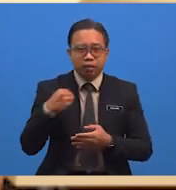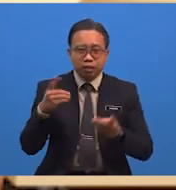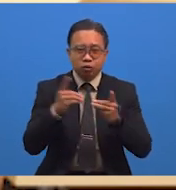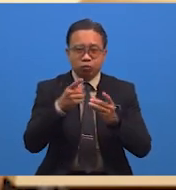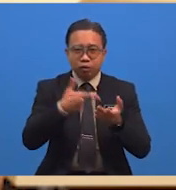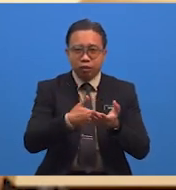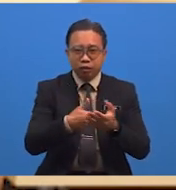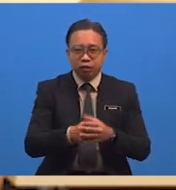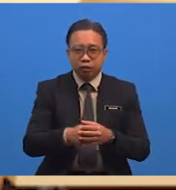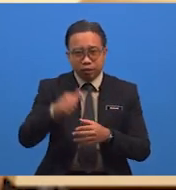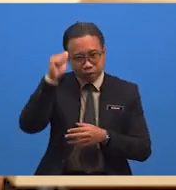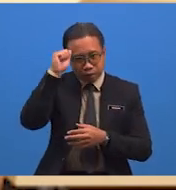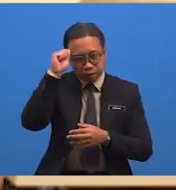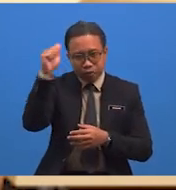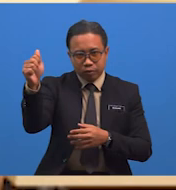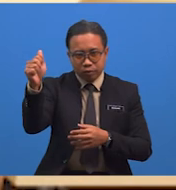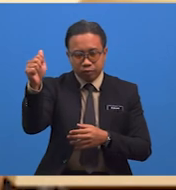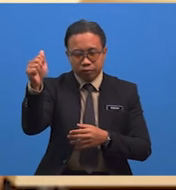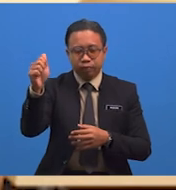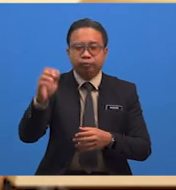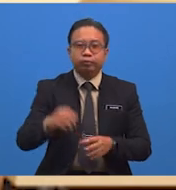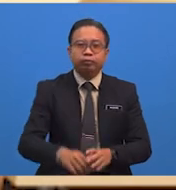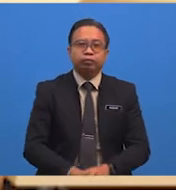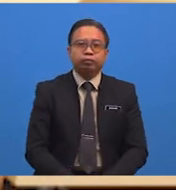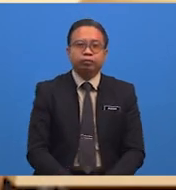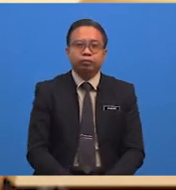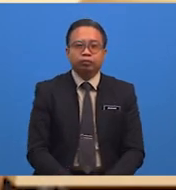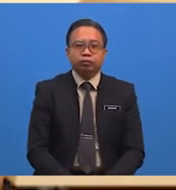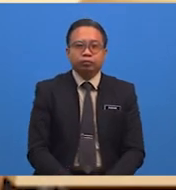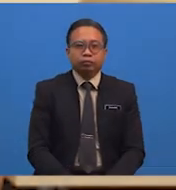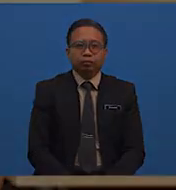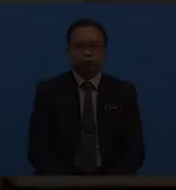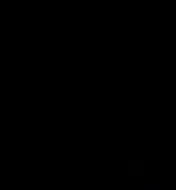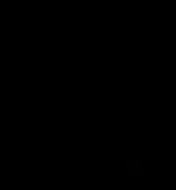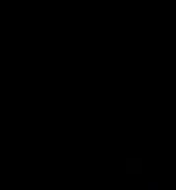dan jumpa lagi. Assalamualaikum warahmatullahi wabarakatuh.